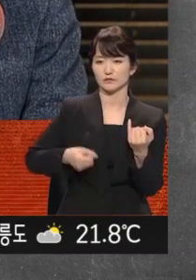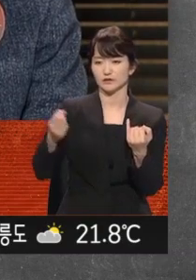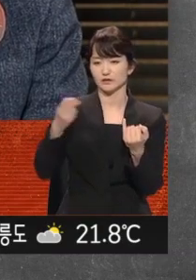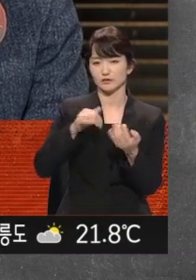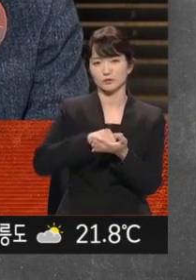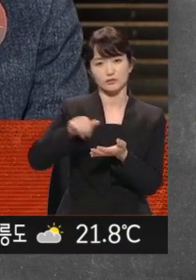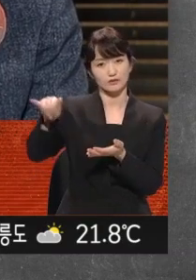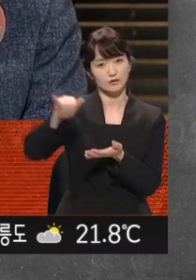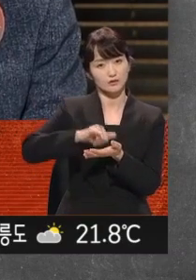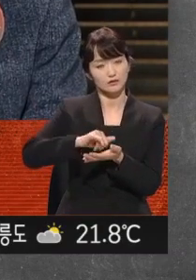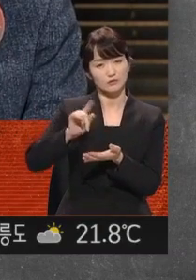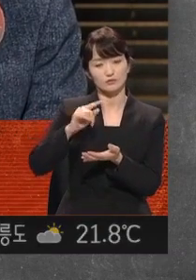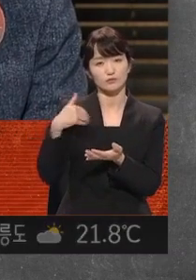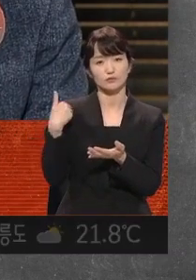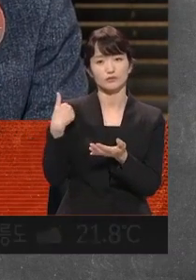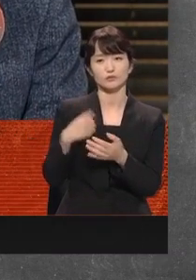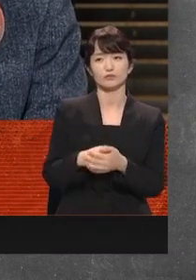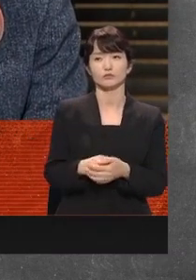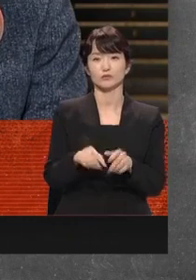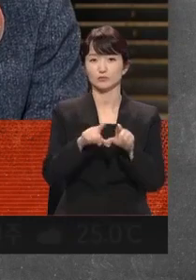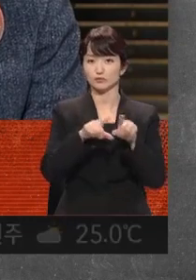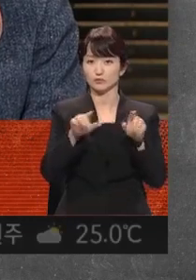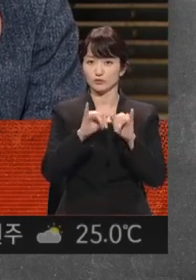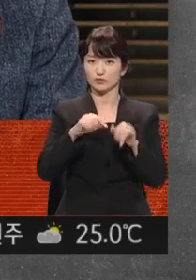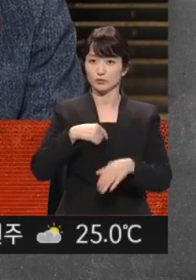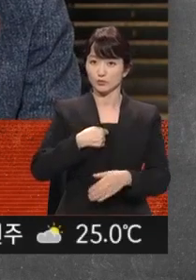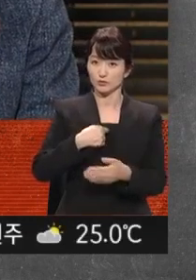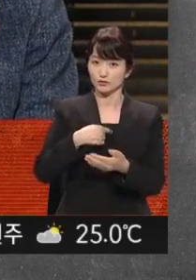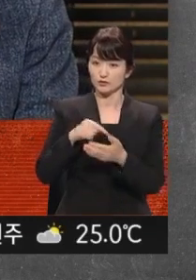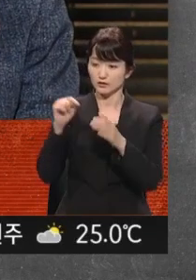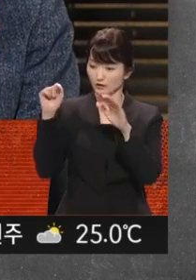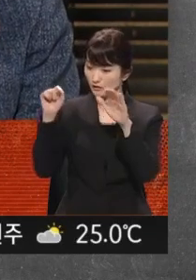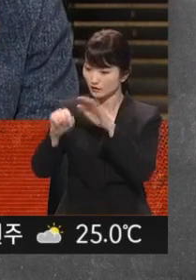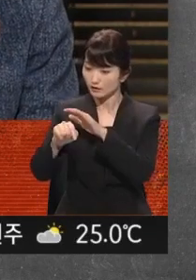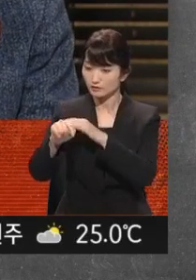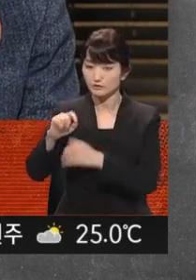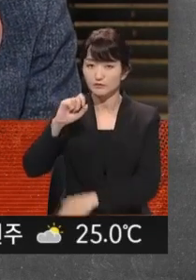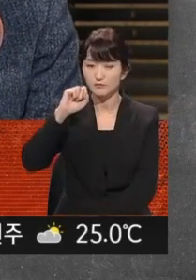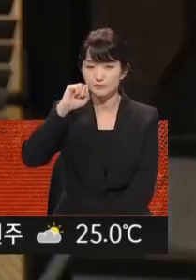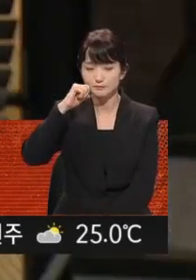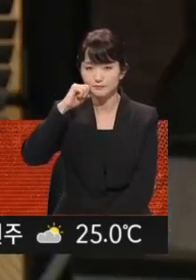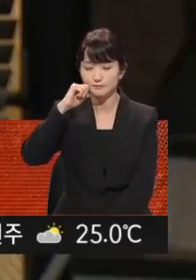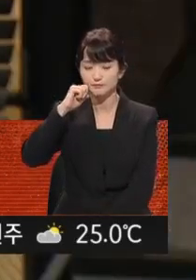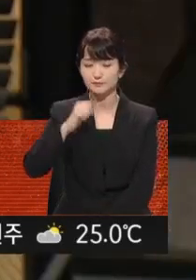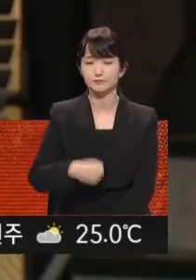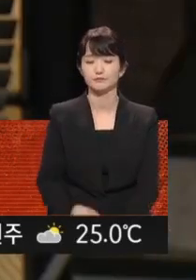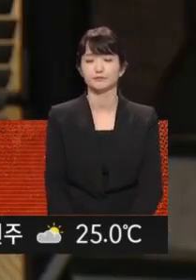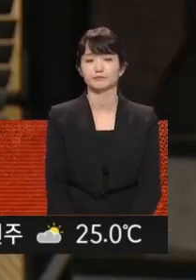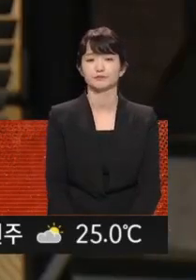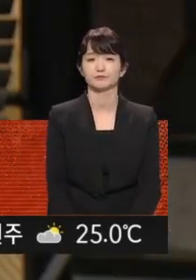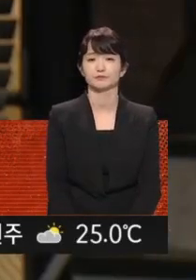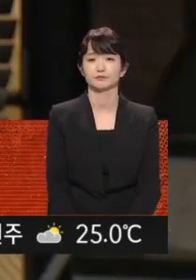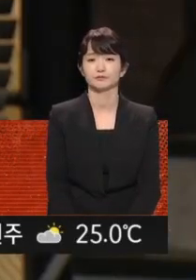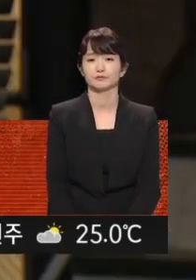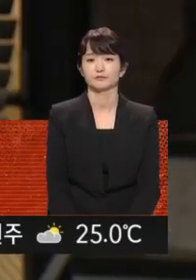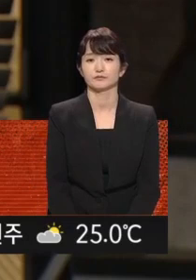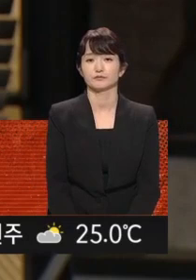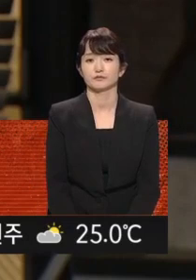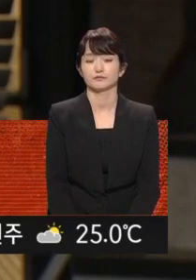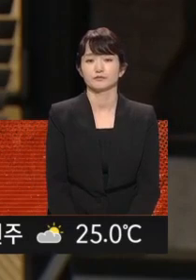보통 사람 같으면 혼자서 그 길을 찾아가는 것이 그렇게 쉬운 그리고 아주 일반적인 그런 사랑은